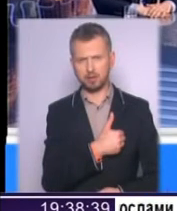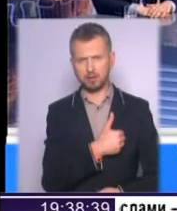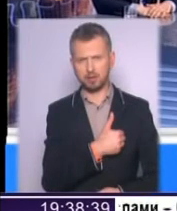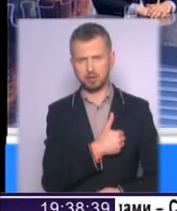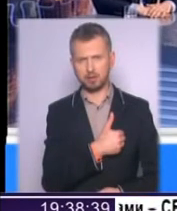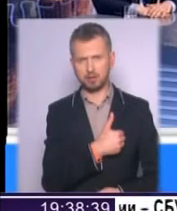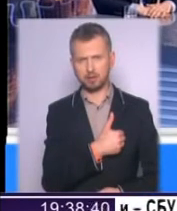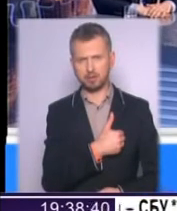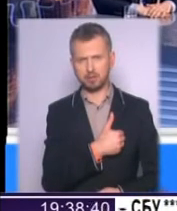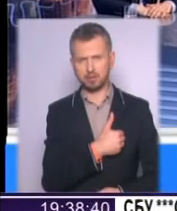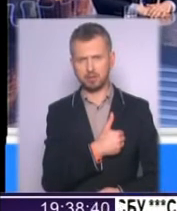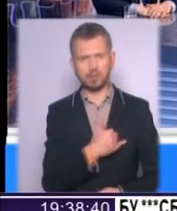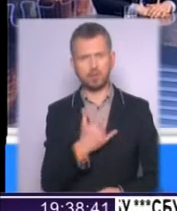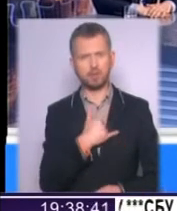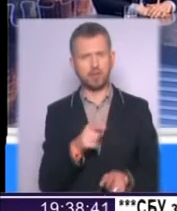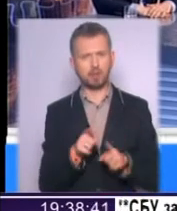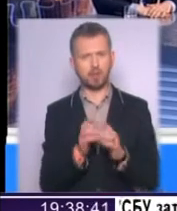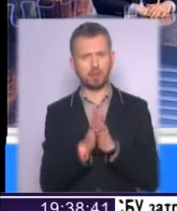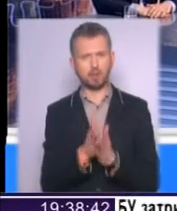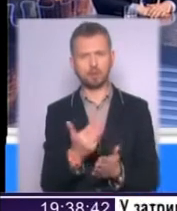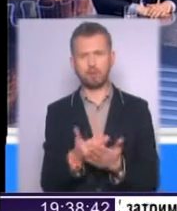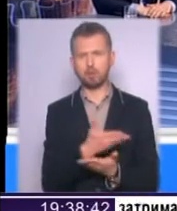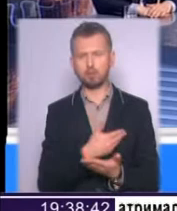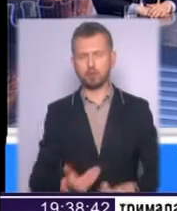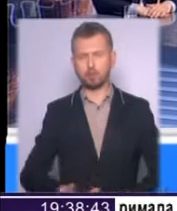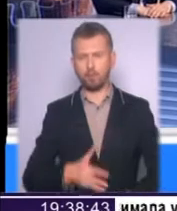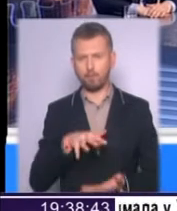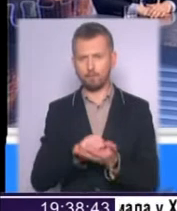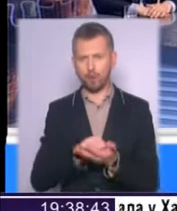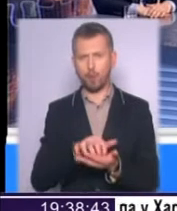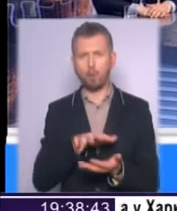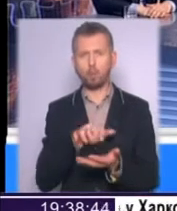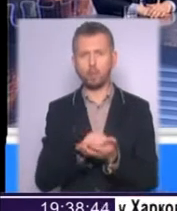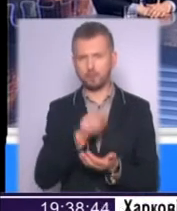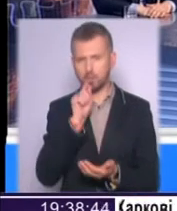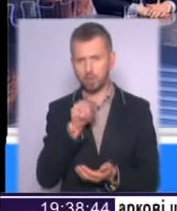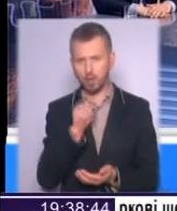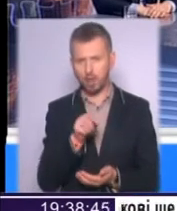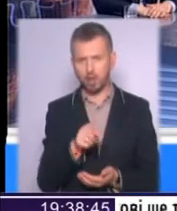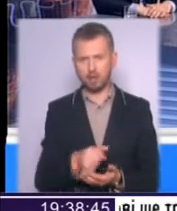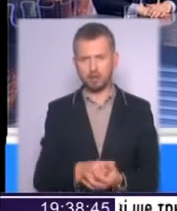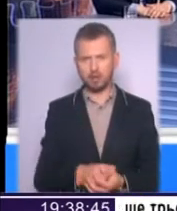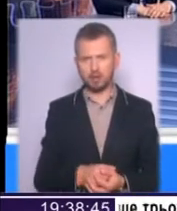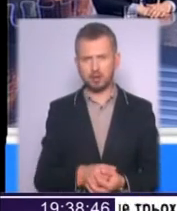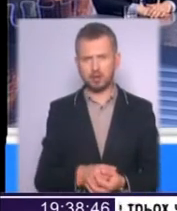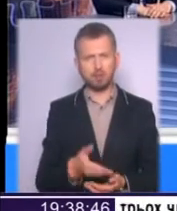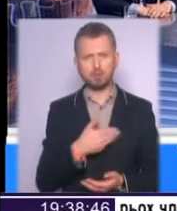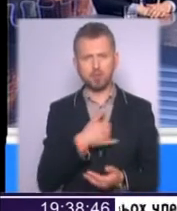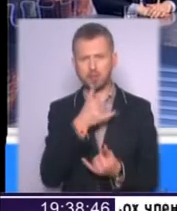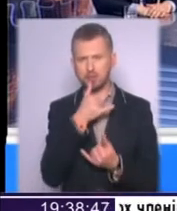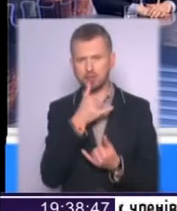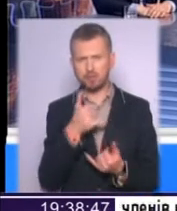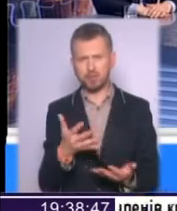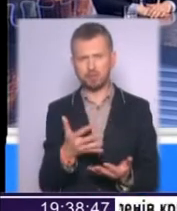Сергій, у нас вот такая просьба, вот мы живем в оккупированном Луганске, и вы хотели бы выехать отсюда, и мы не можем, у нас ни